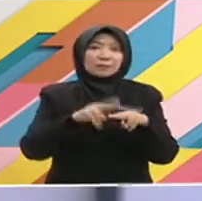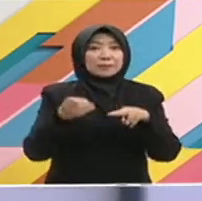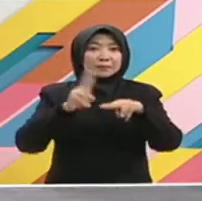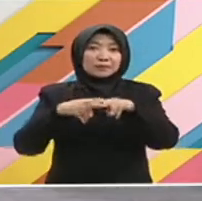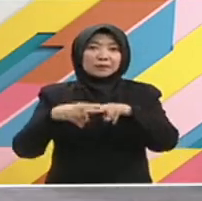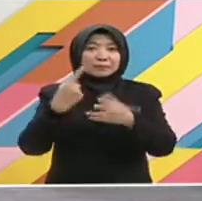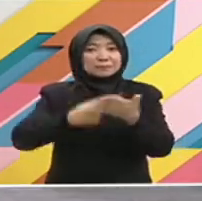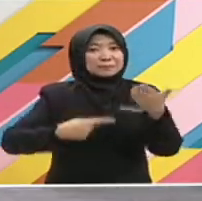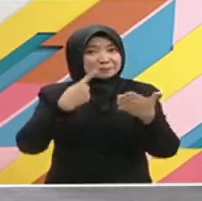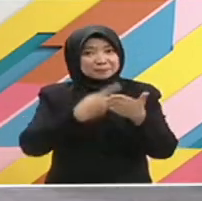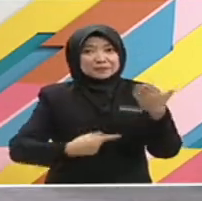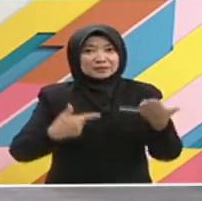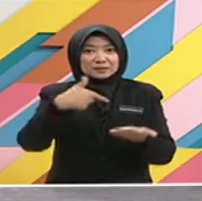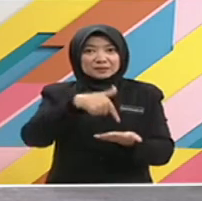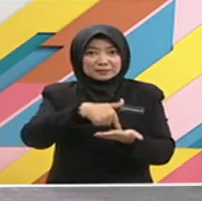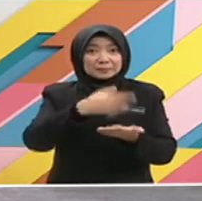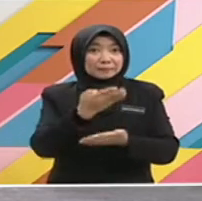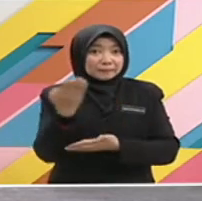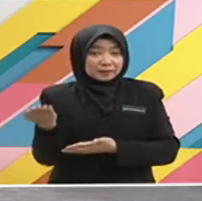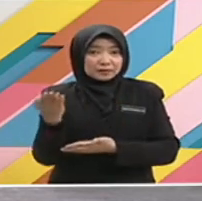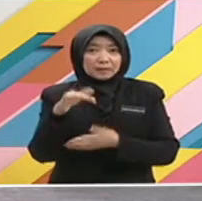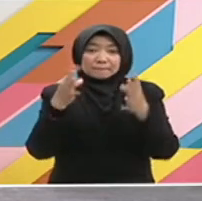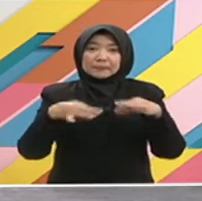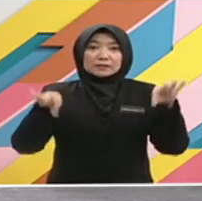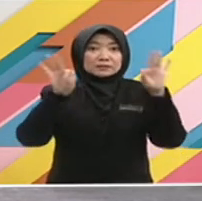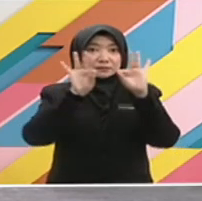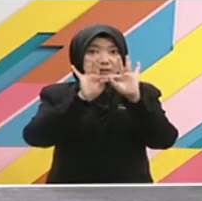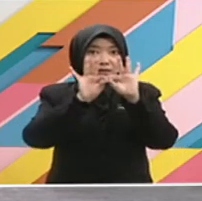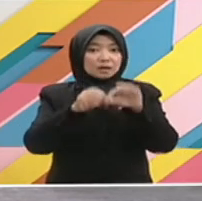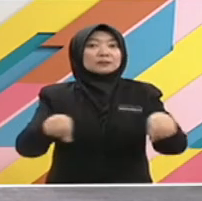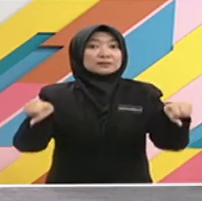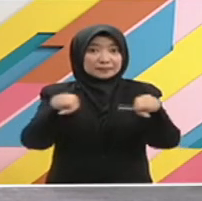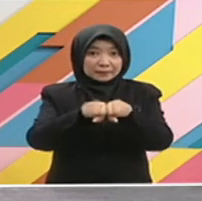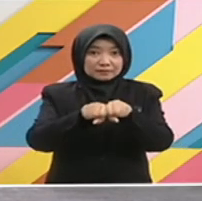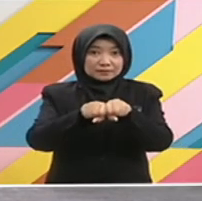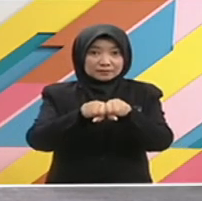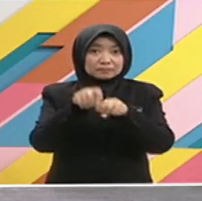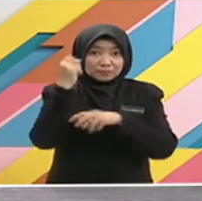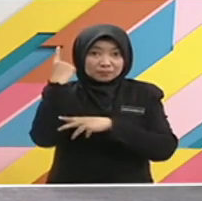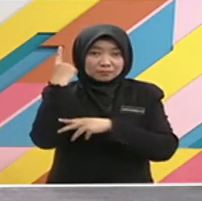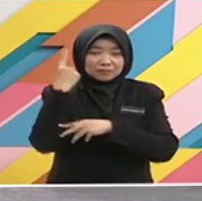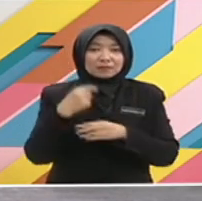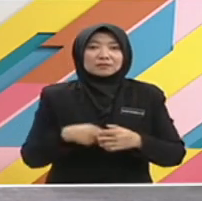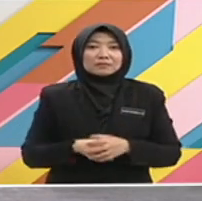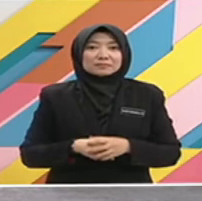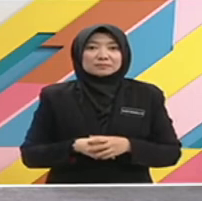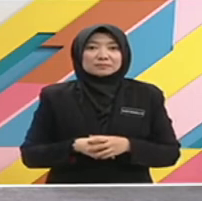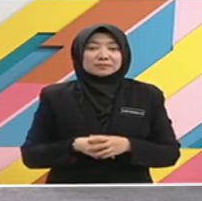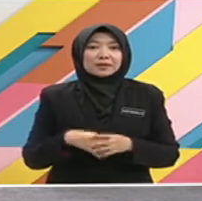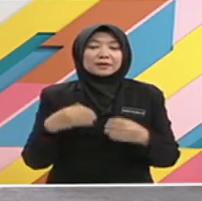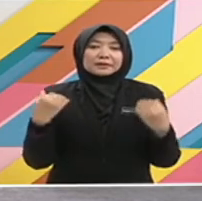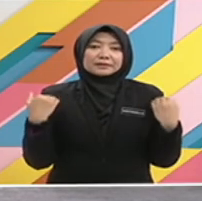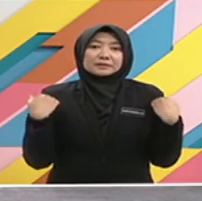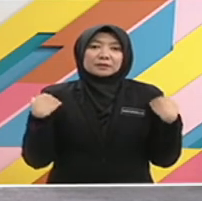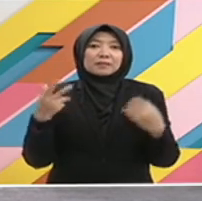tambahlah dengan bahan-bahan yang penting. Yang penting? Yang penting kena simetri. Simetri. Kena simetri. Ha, simetri bermaksud sekiranya dia ada di belah kiri,